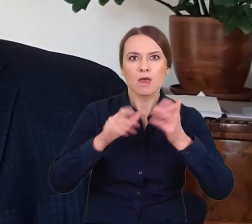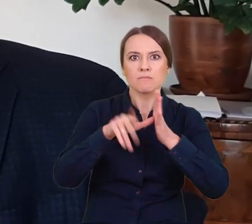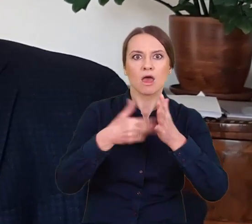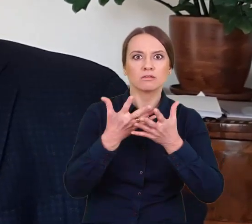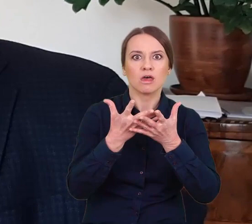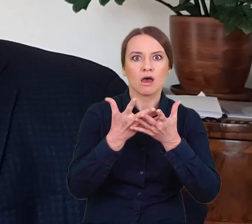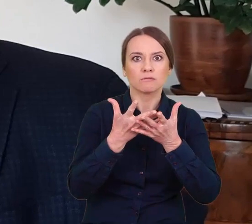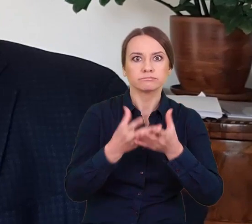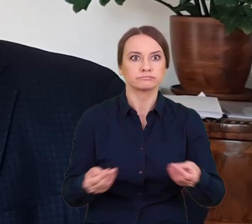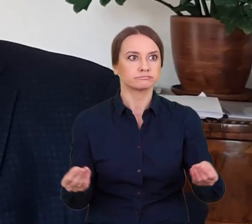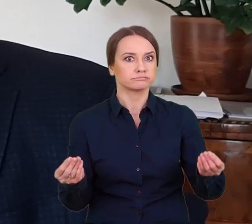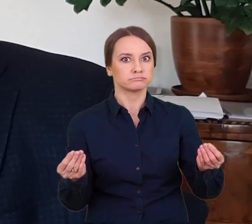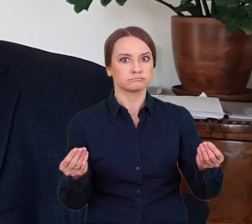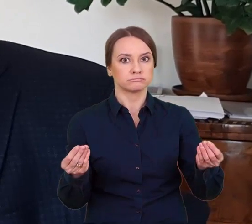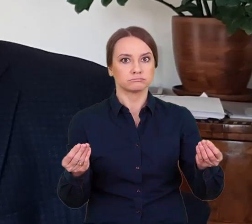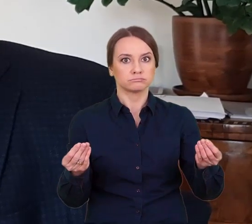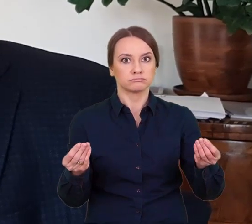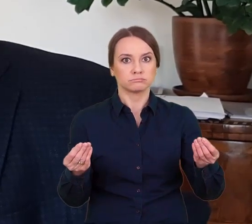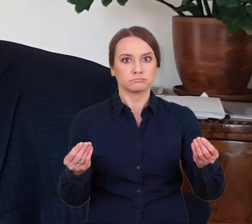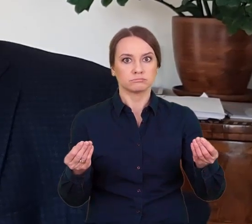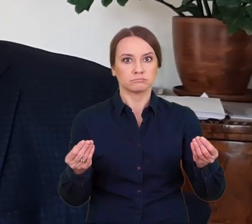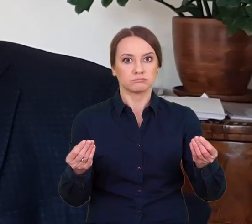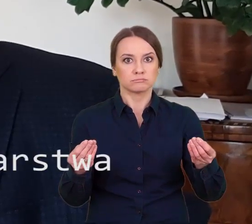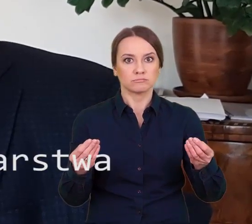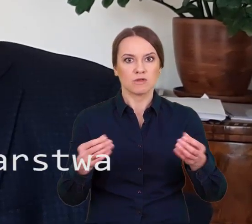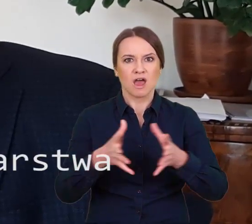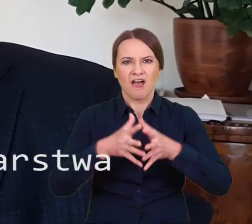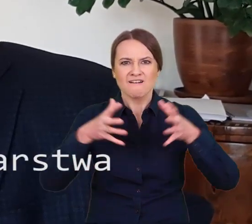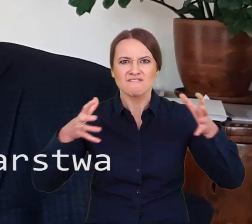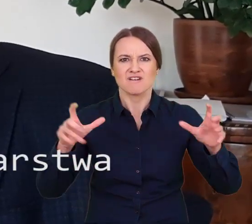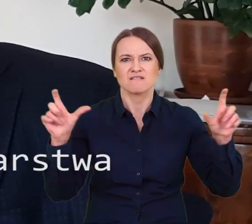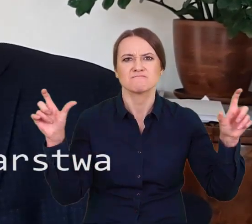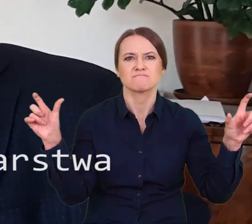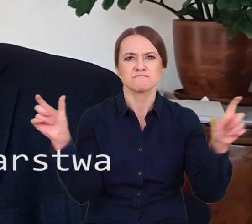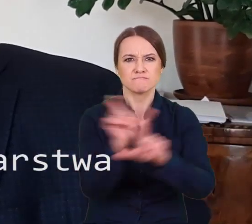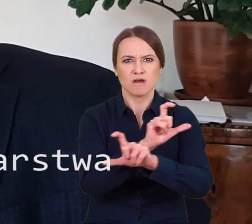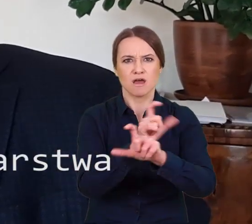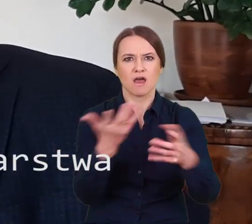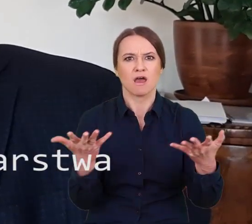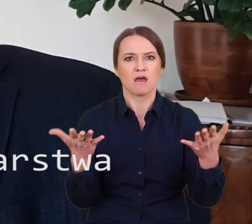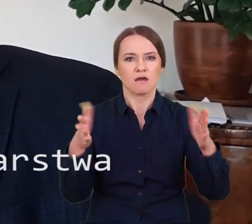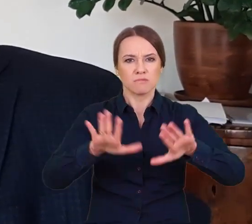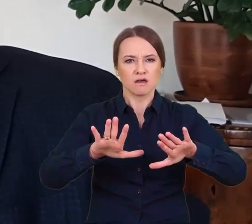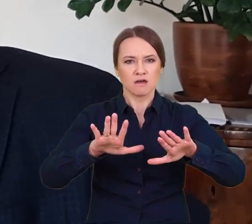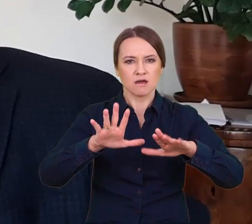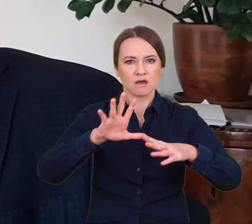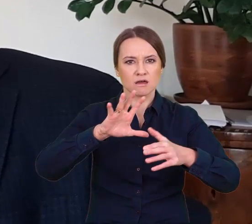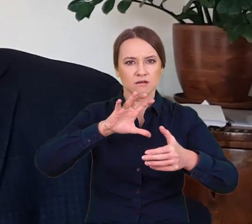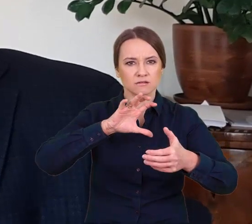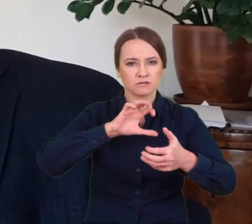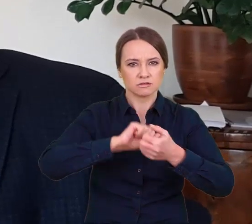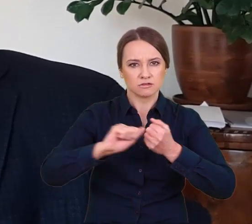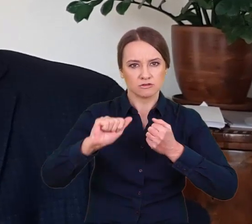miasta zgubiły ich szerokie do gruntu cesarstwa